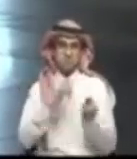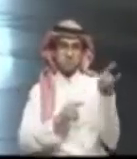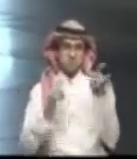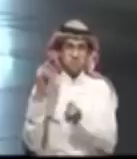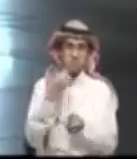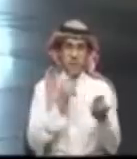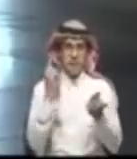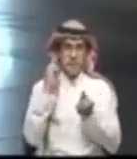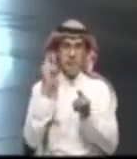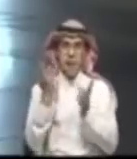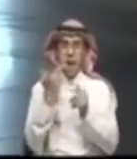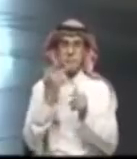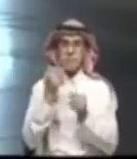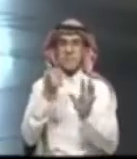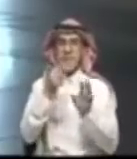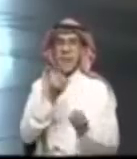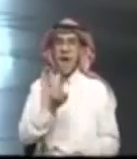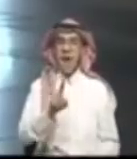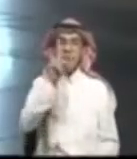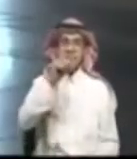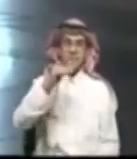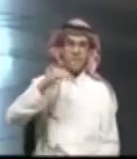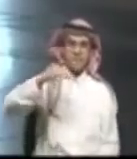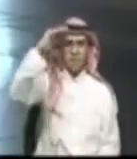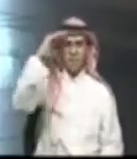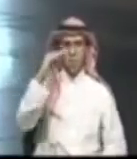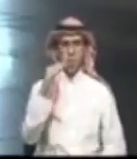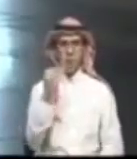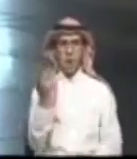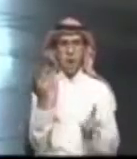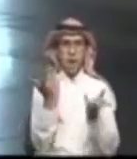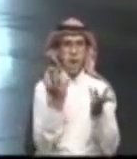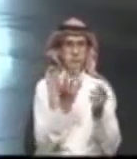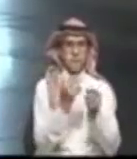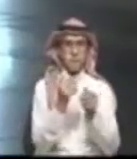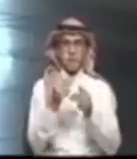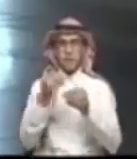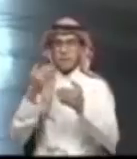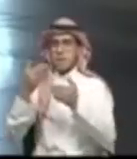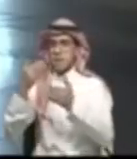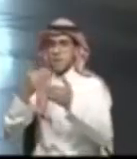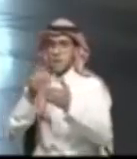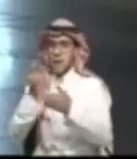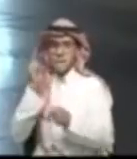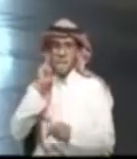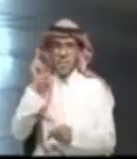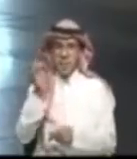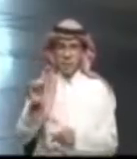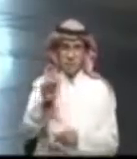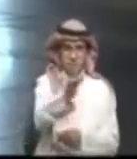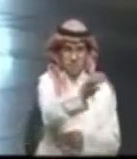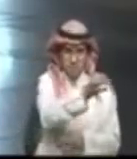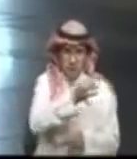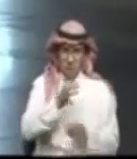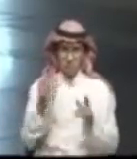المدينة المنورة تعدى 60,000 حاج، هذا بجميع المنافذ. أيضا المدينة المنورة طبعا